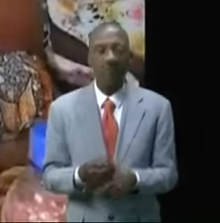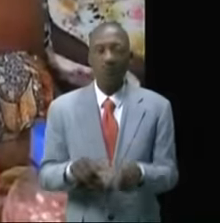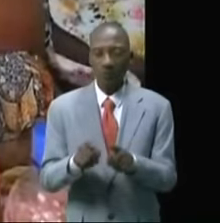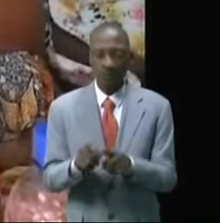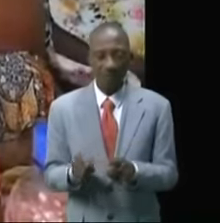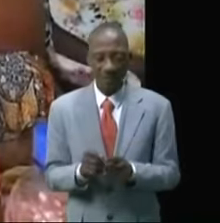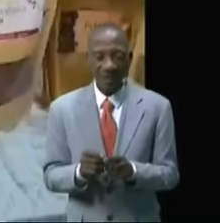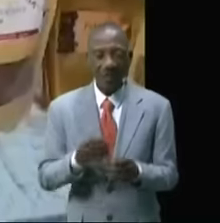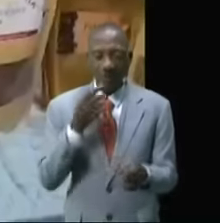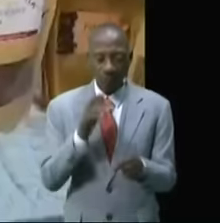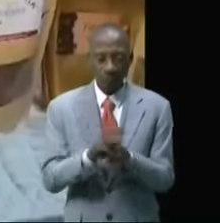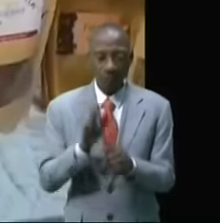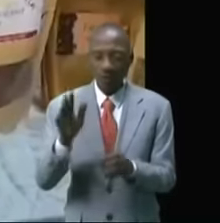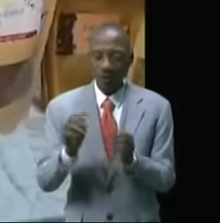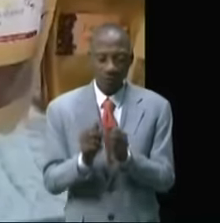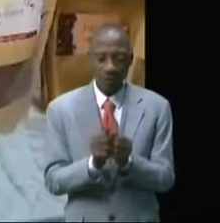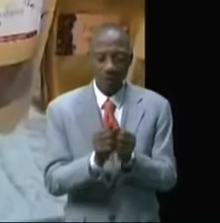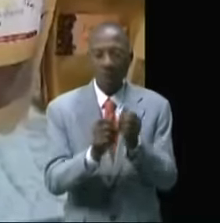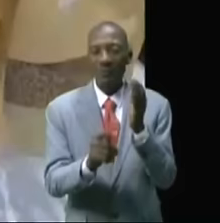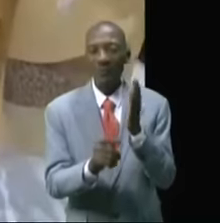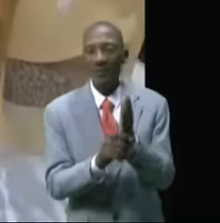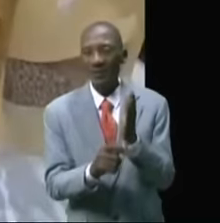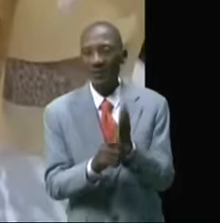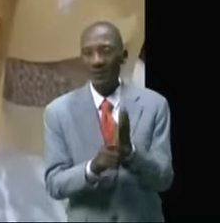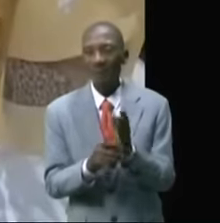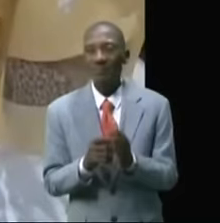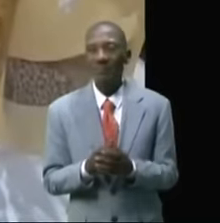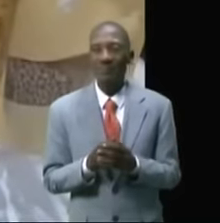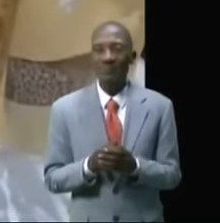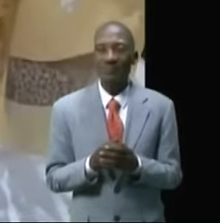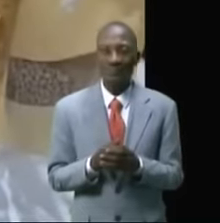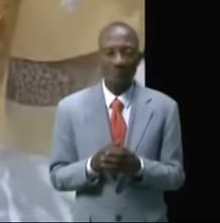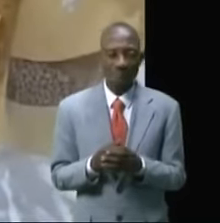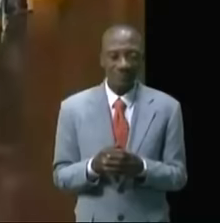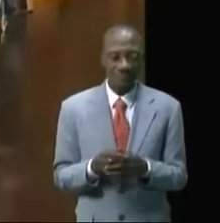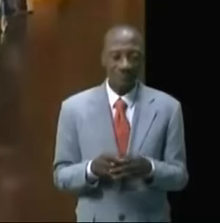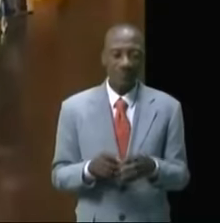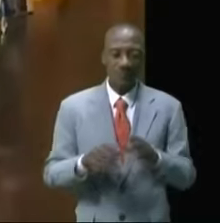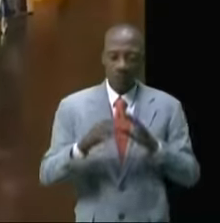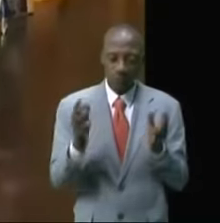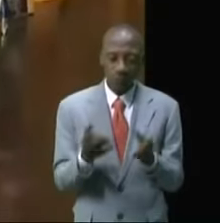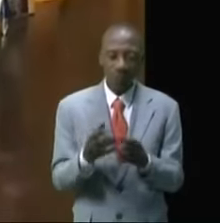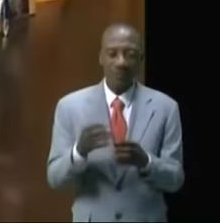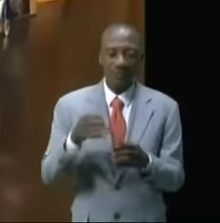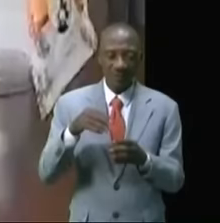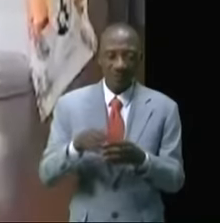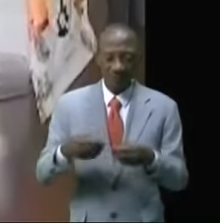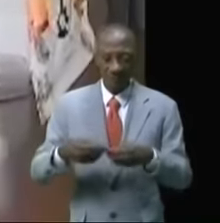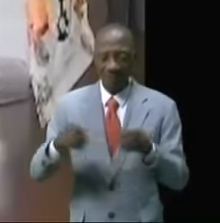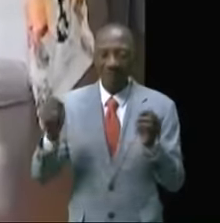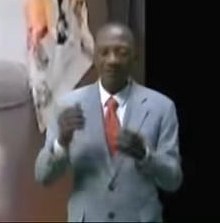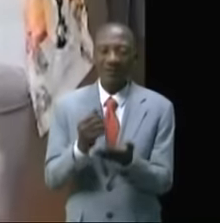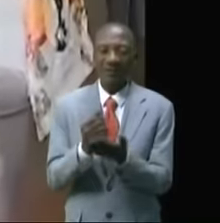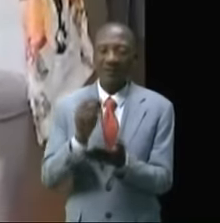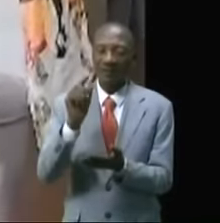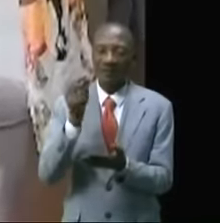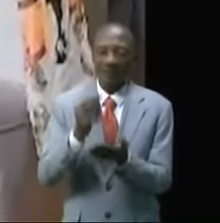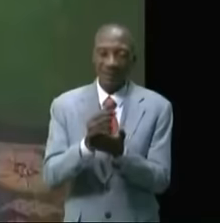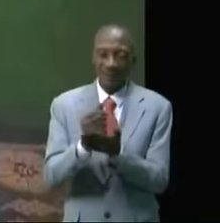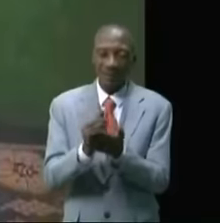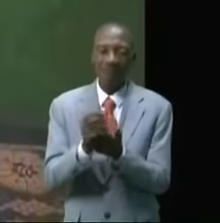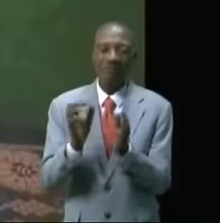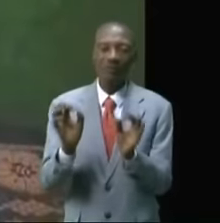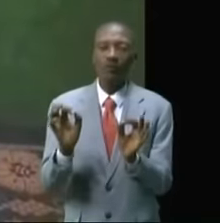technique. Des opportunités d'affaires se présentent également dans la vente du café Léopard, une marque de